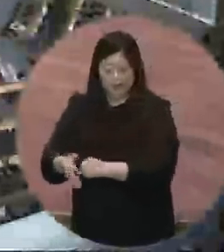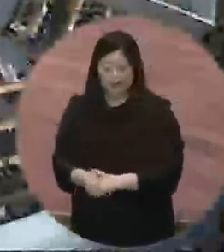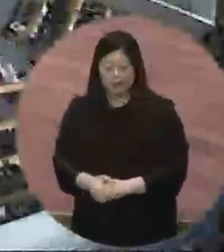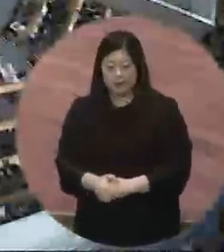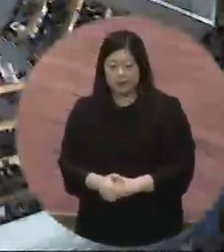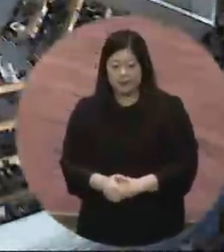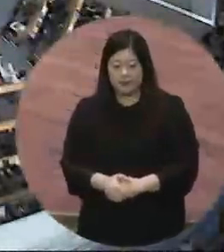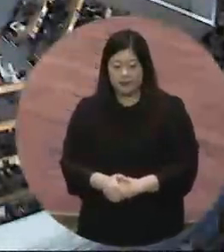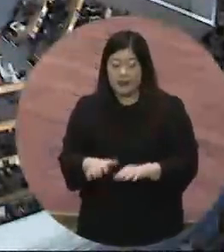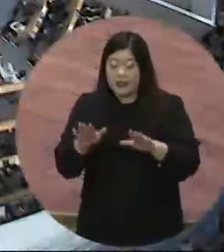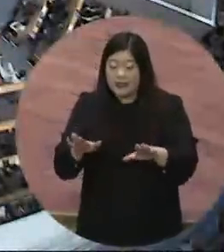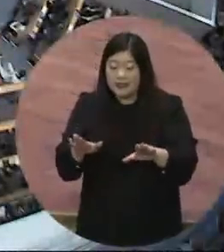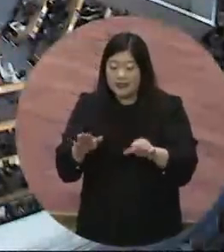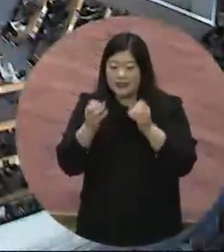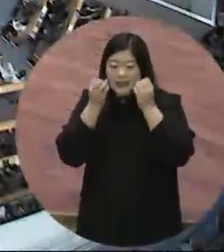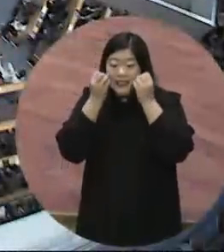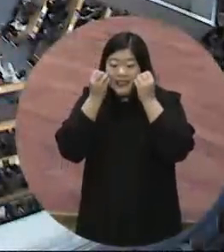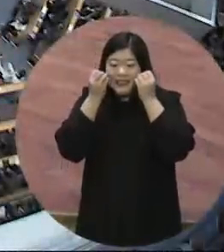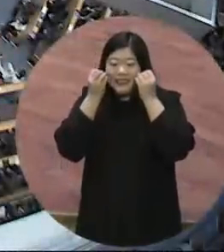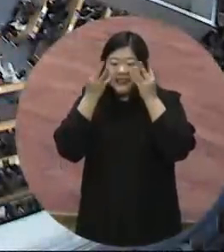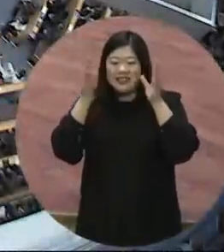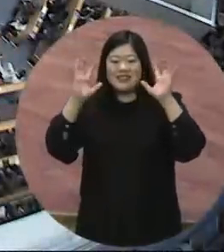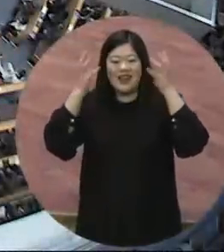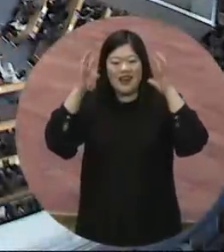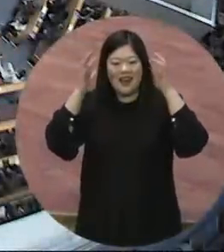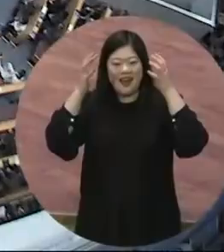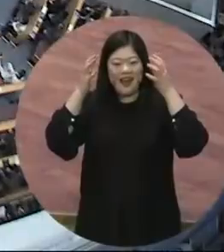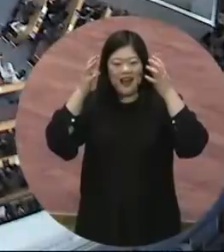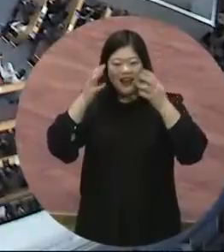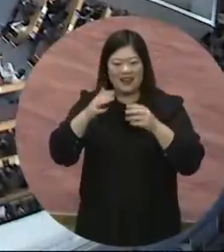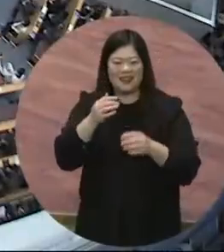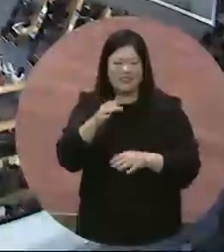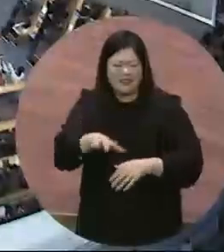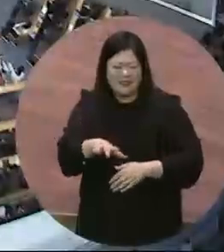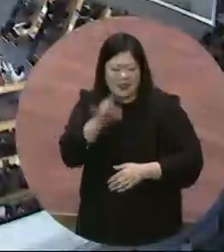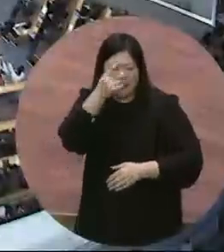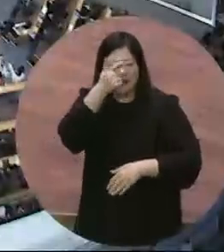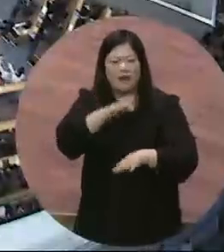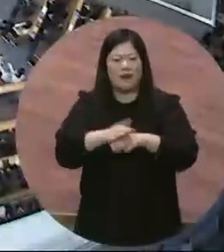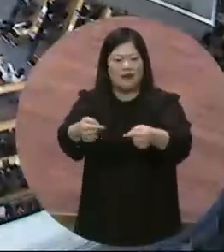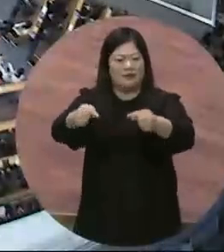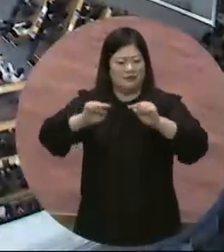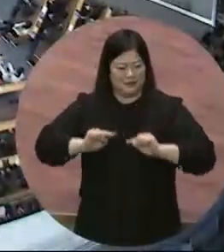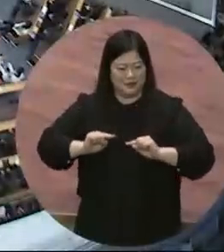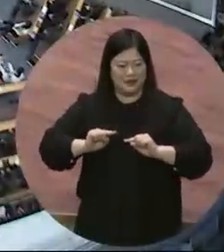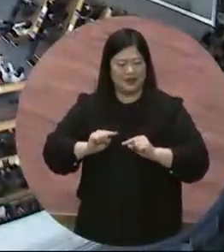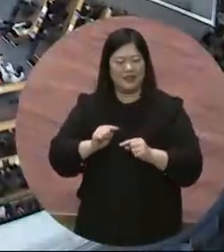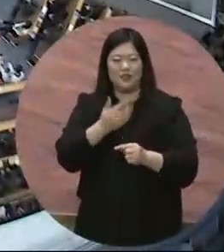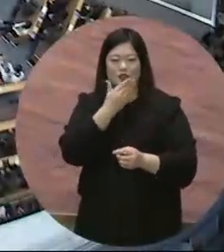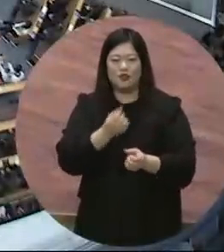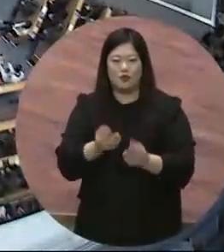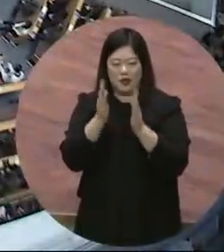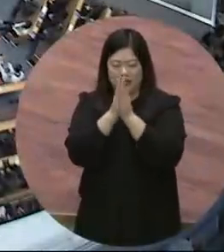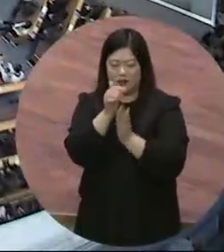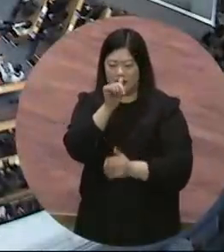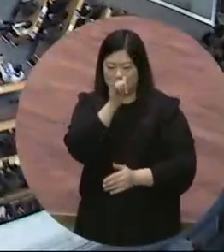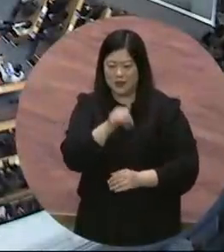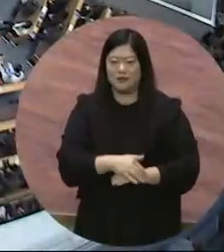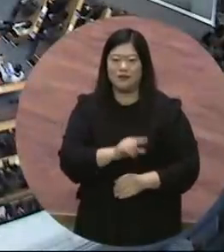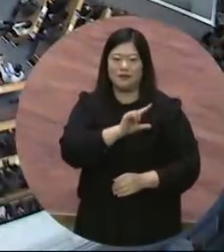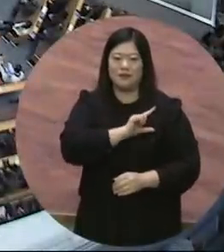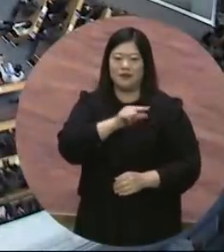시간에는 신생아 렘넌트를 위한 첫예배 축복기도를 드리겠습니다. 3월 축복기도 대상자는 하서우,